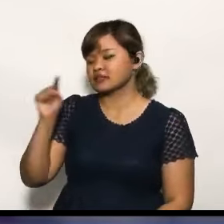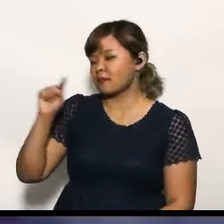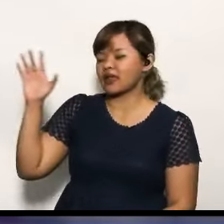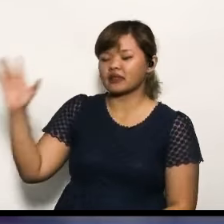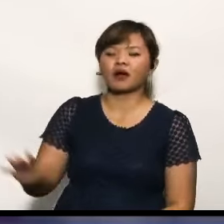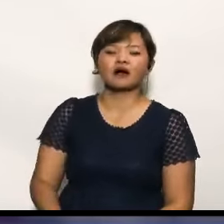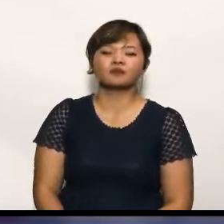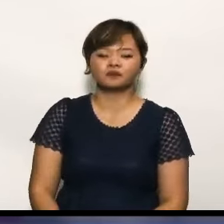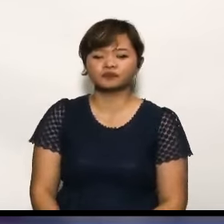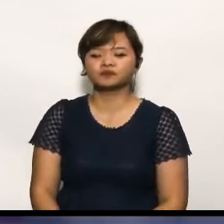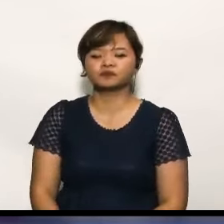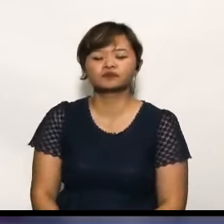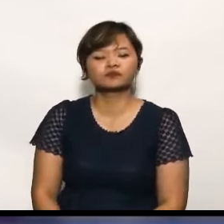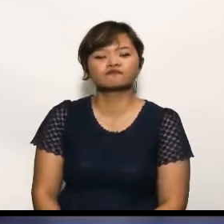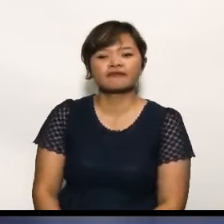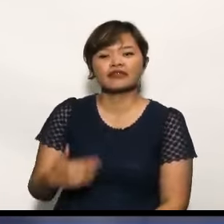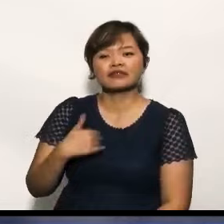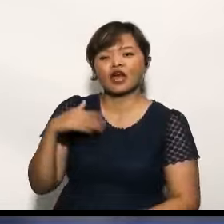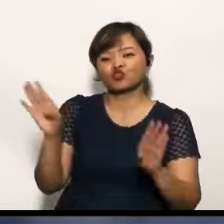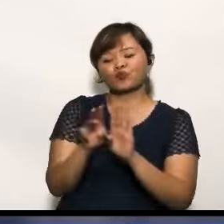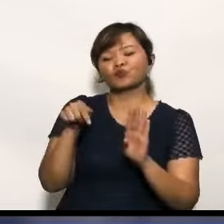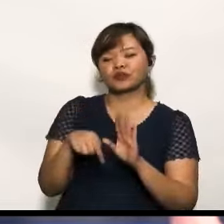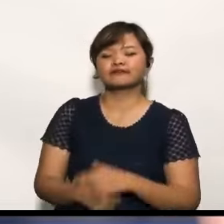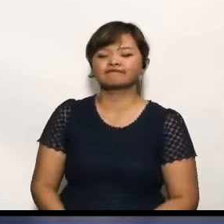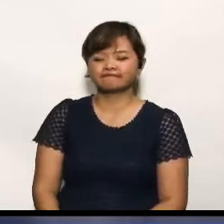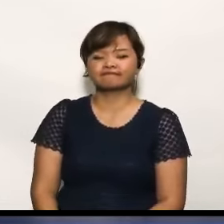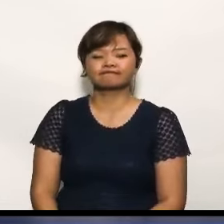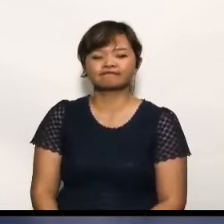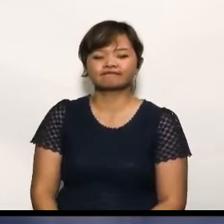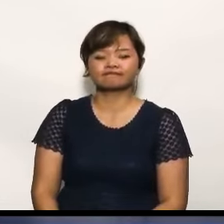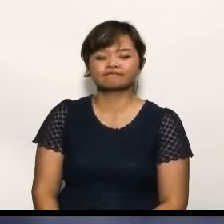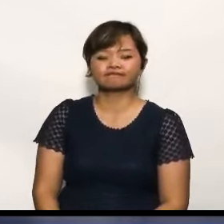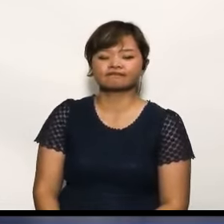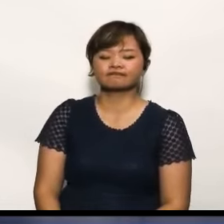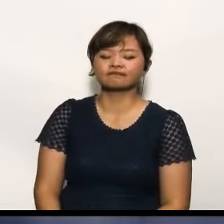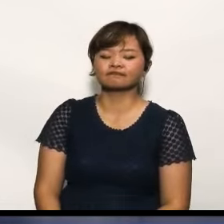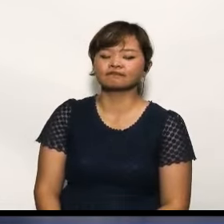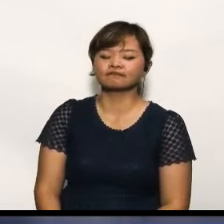sampai ayat 5. Saya akan tutup dengan ini.